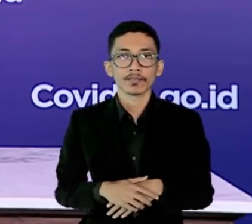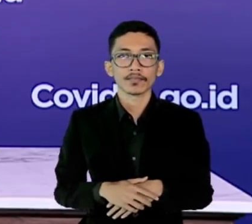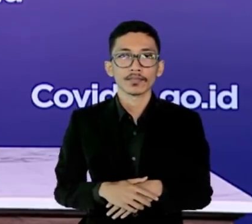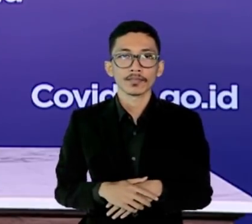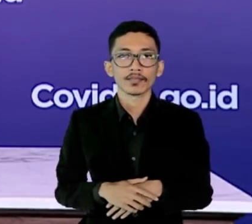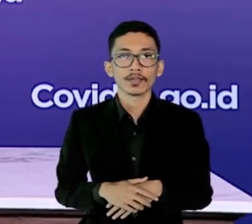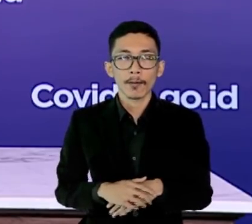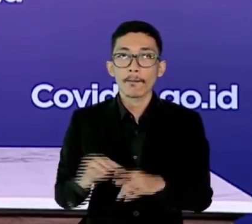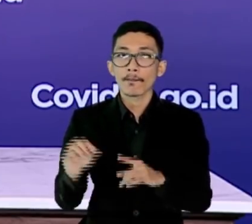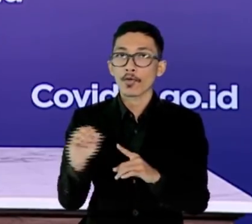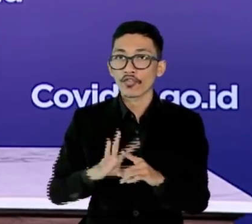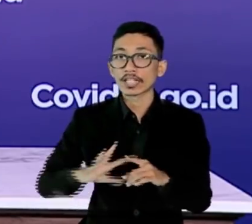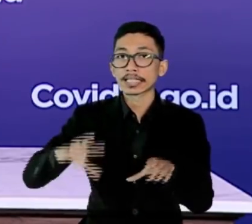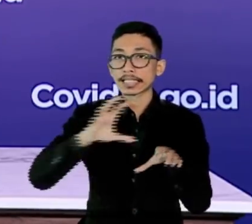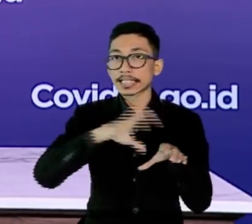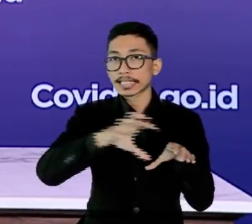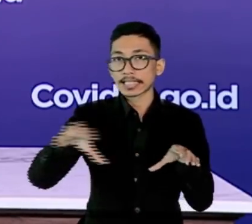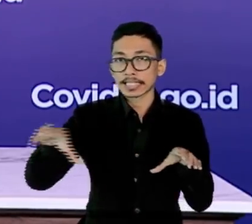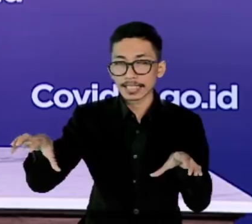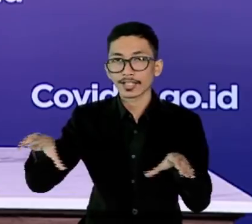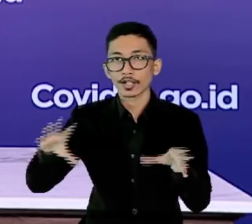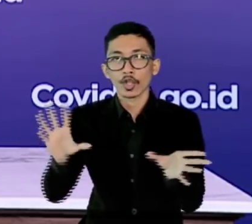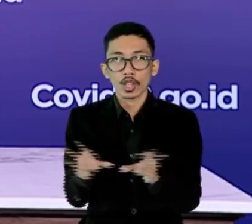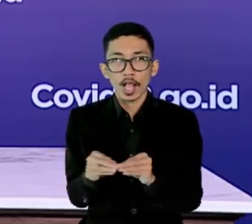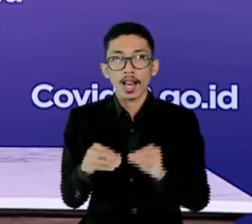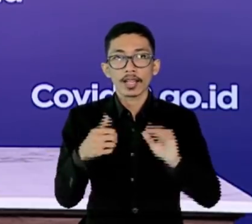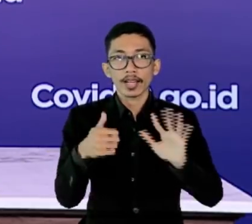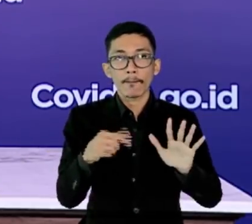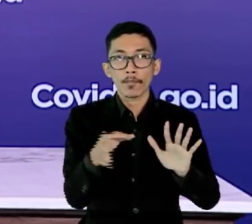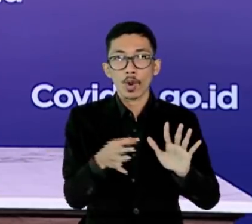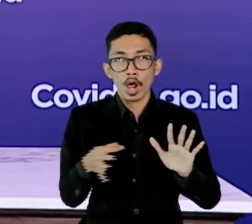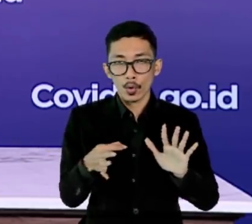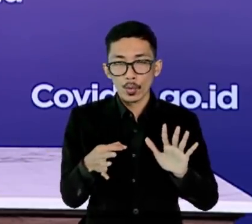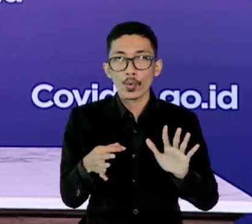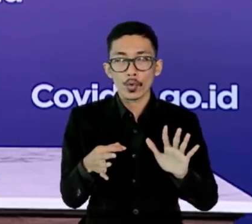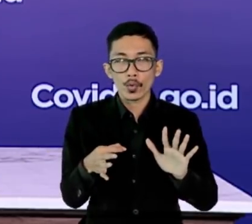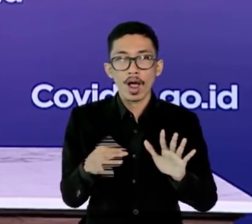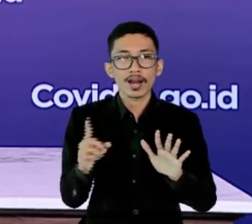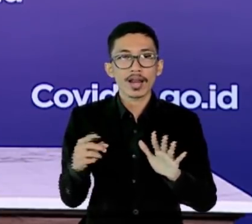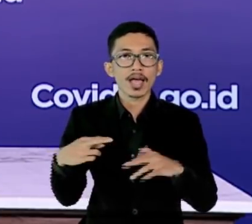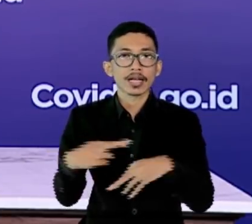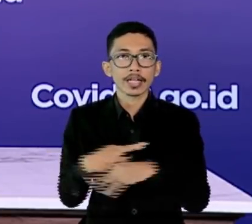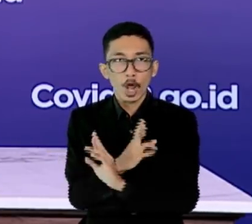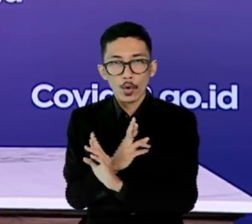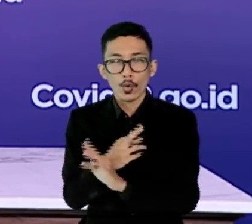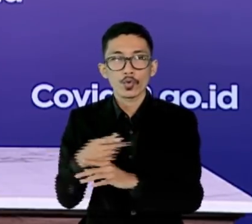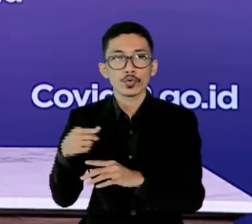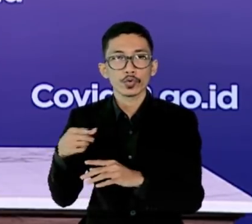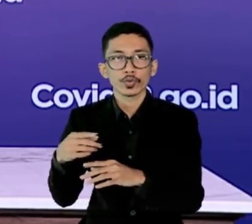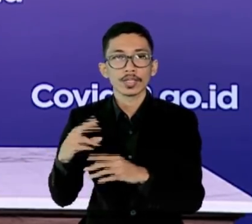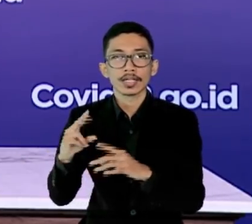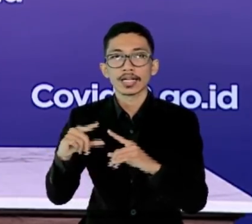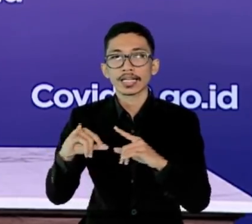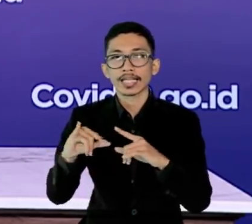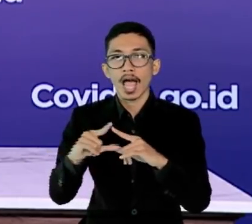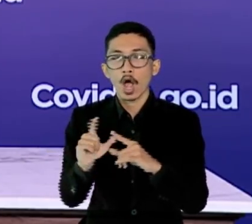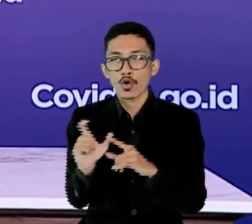penyumbang kasus tertinggi dari ke-6 pulau ini, yaitu Provinsi Riau di Pulau Sumatera,